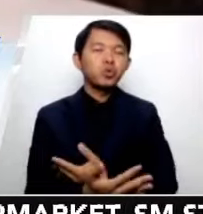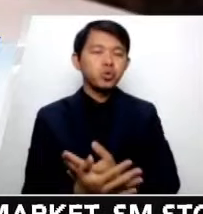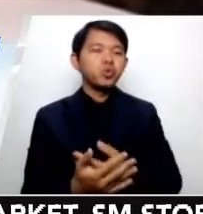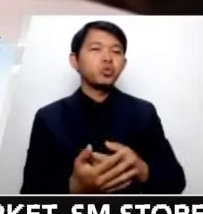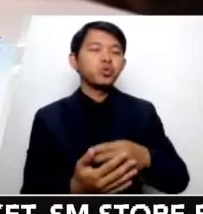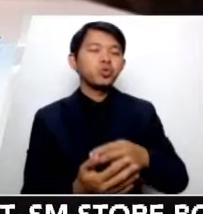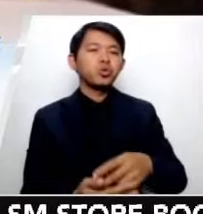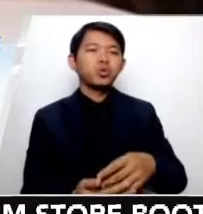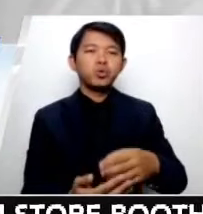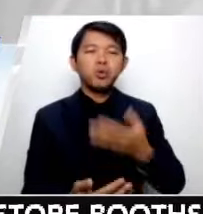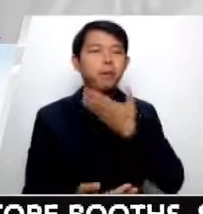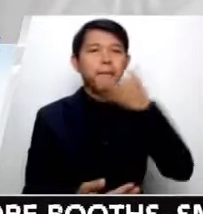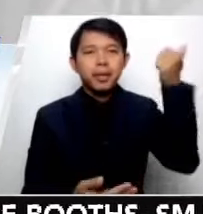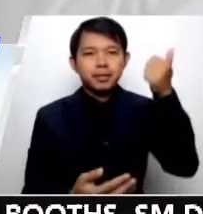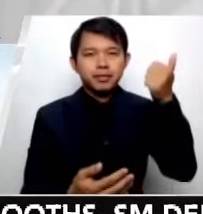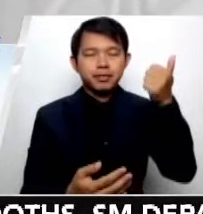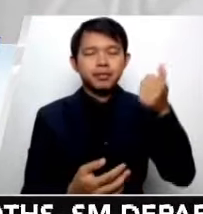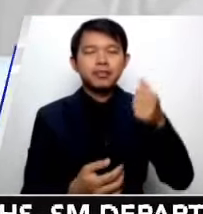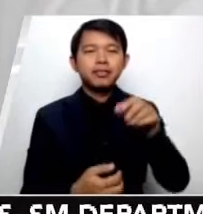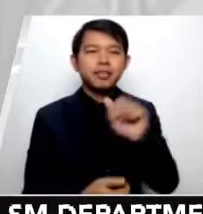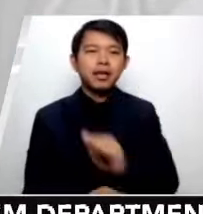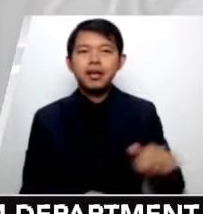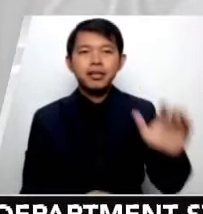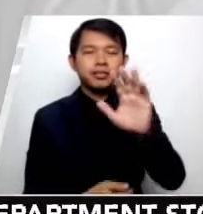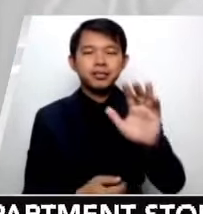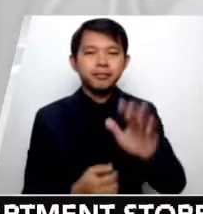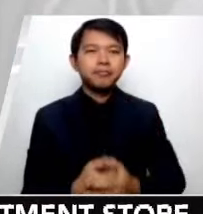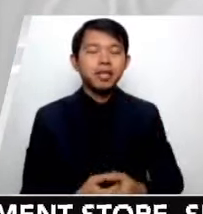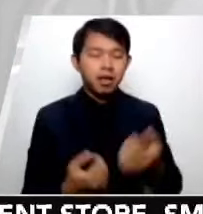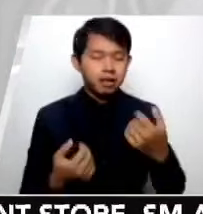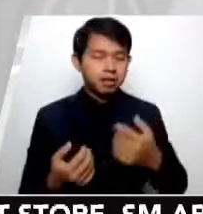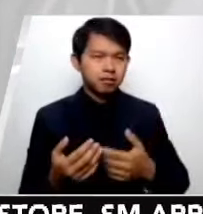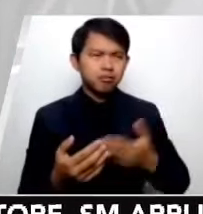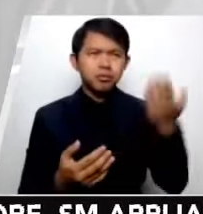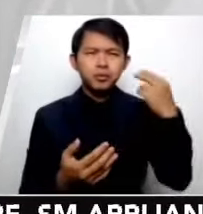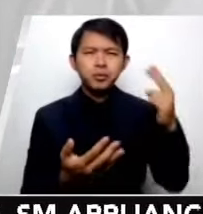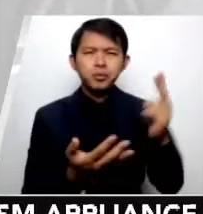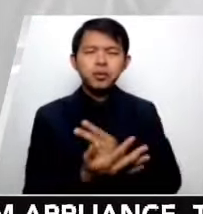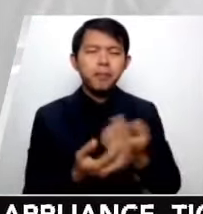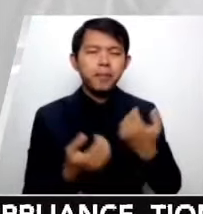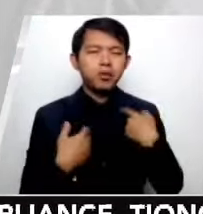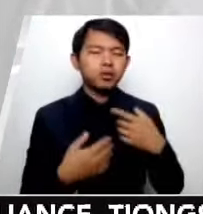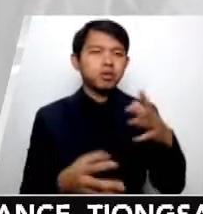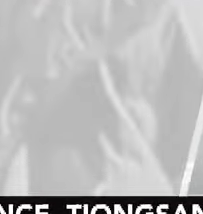Nitong nakaraang linggo lang, gold medal din ang nakamit ni EJ sa kompetisyon sa Croatia.